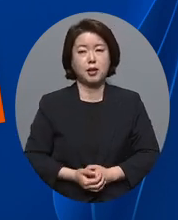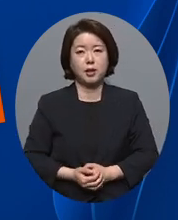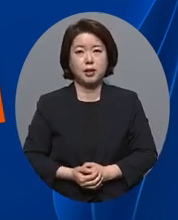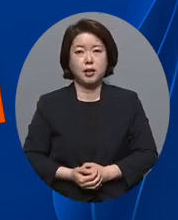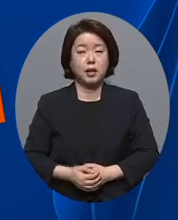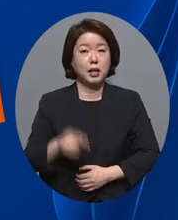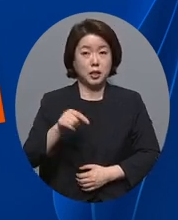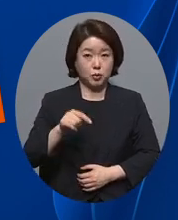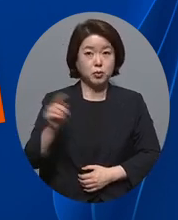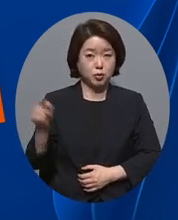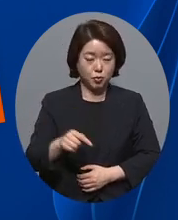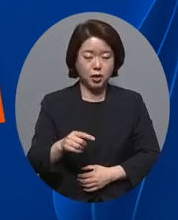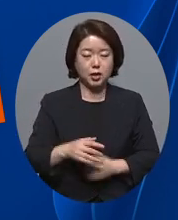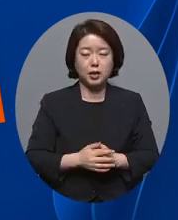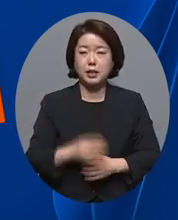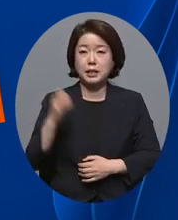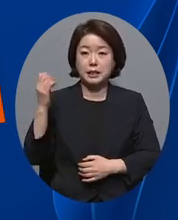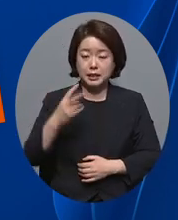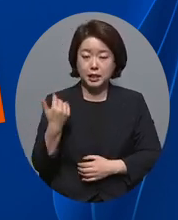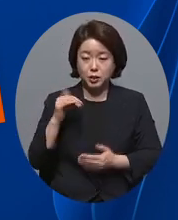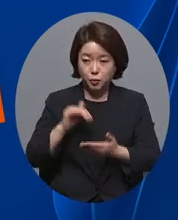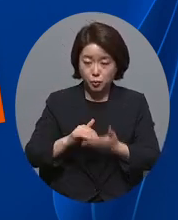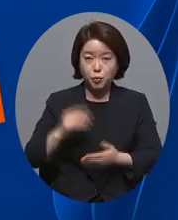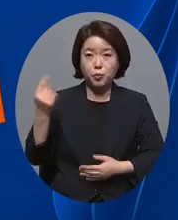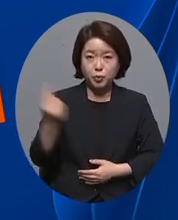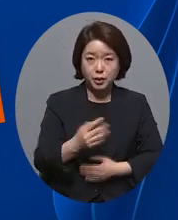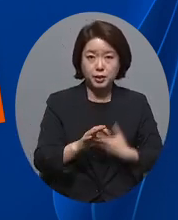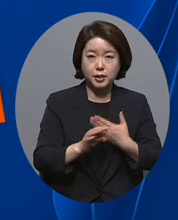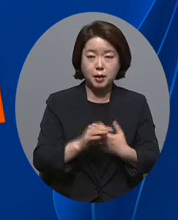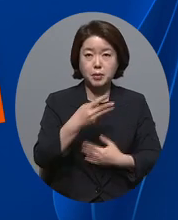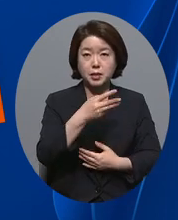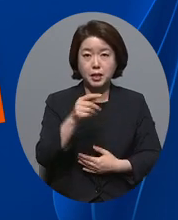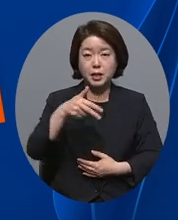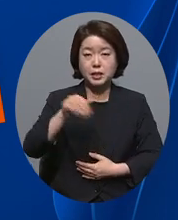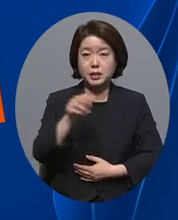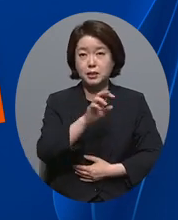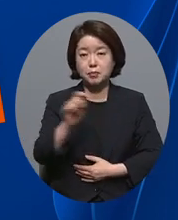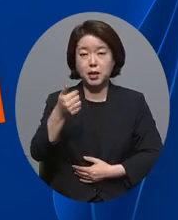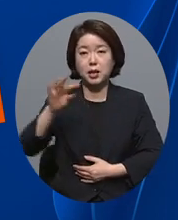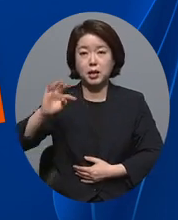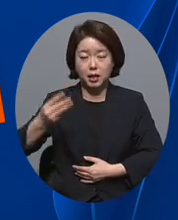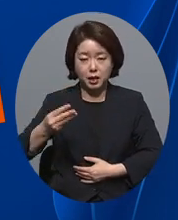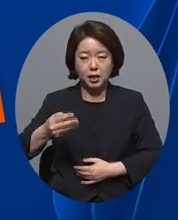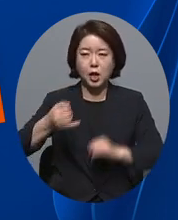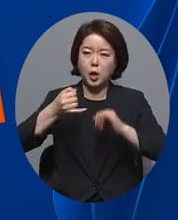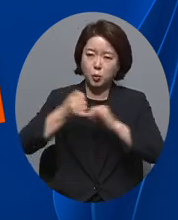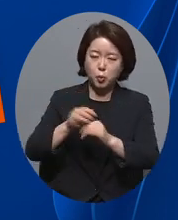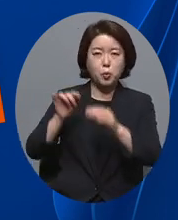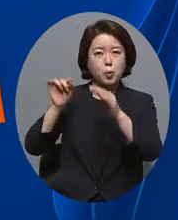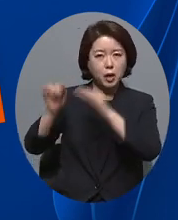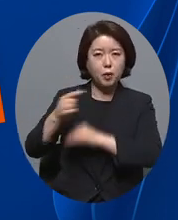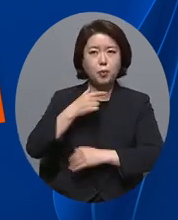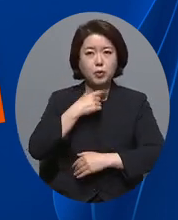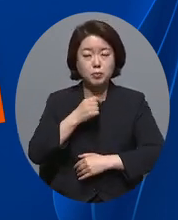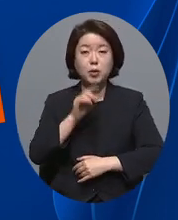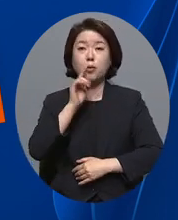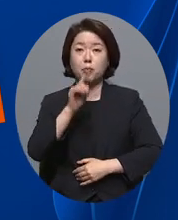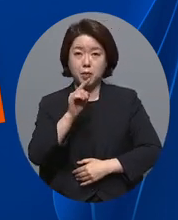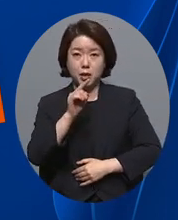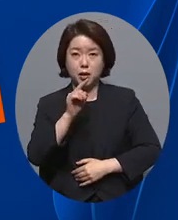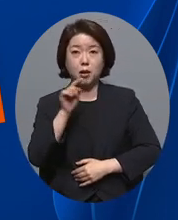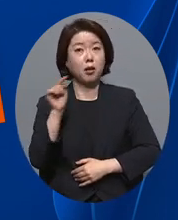이곳에 왔다 다시 오게 된다면 타지마할의 꼭 가겠다라고 얘기를